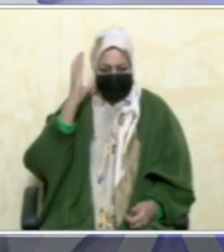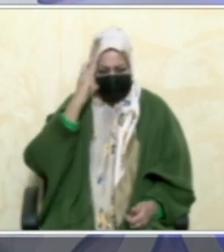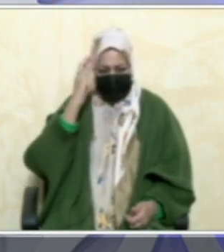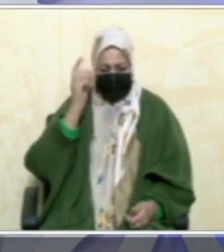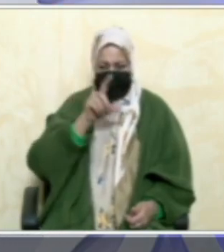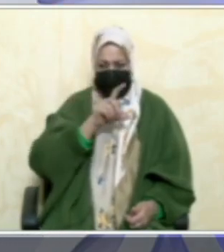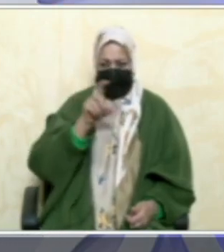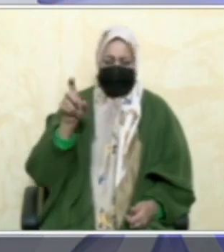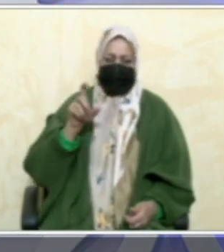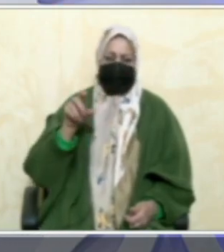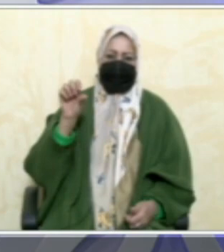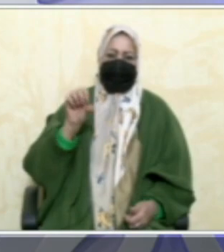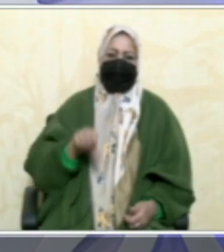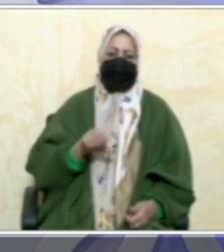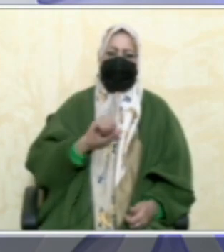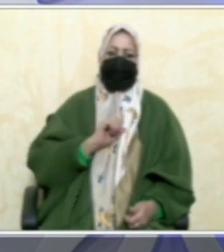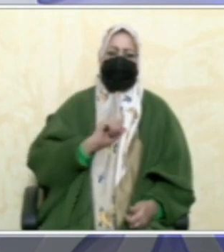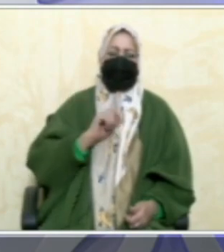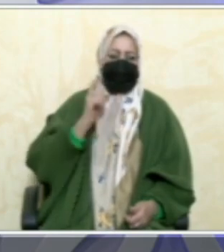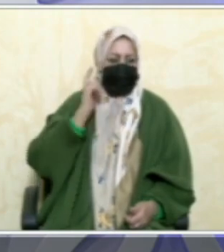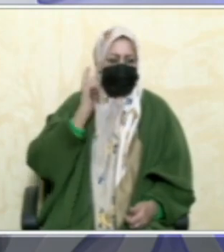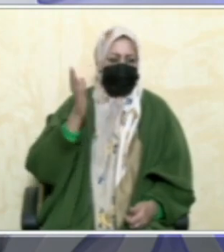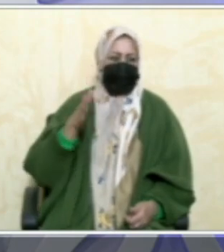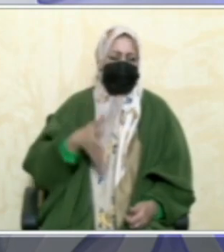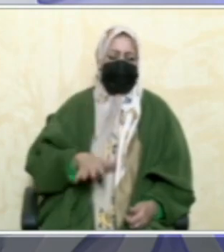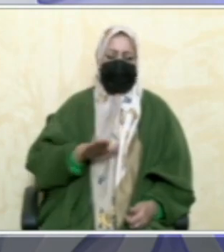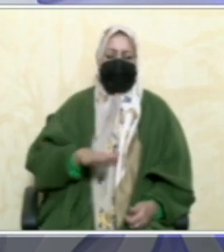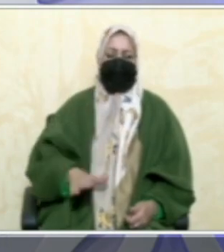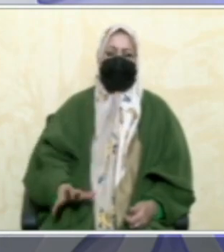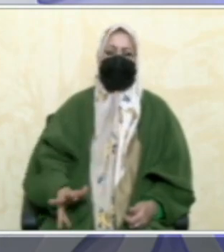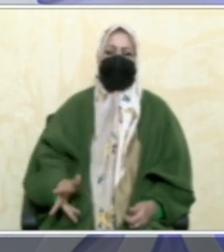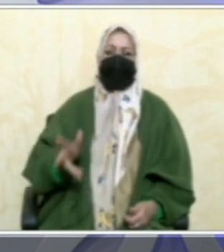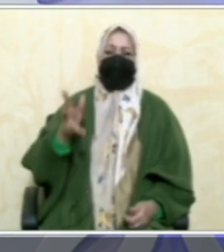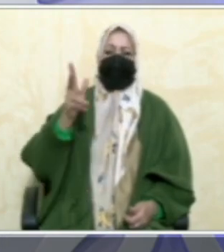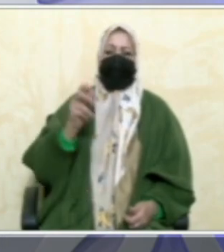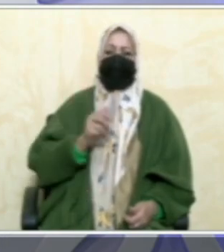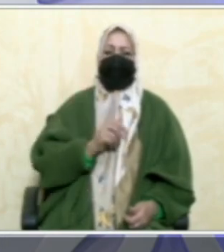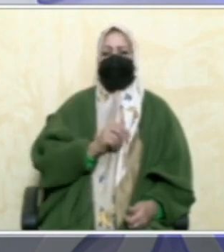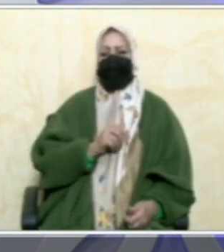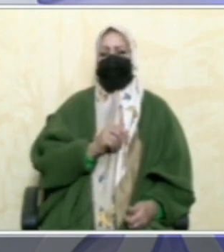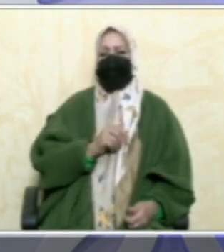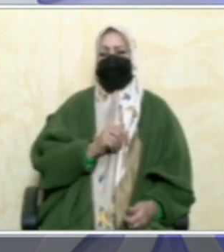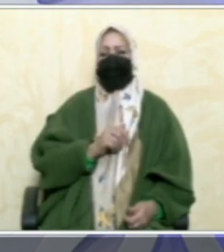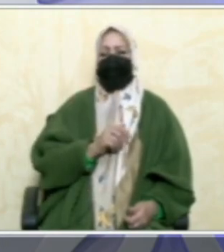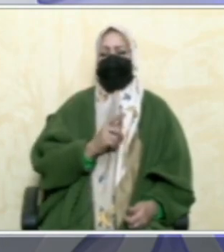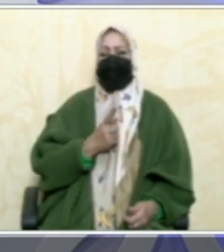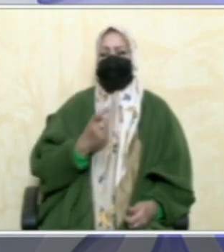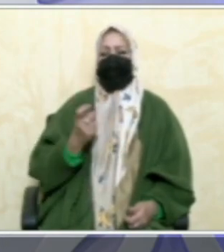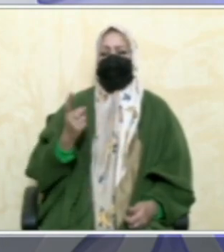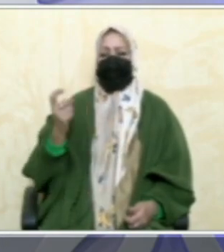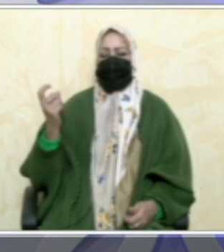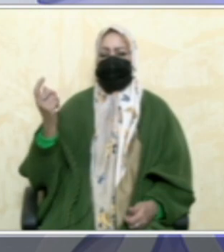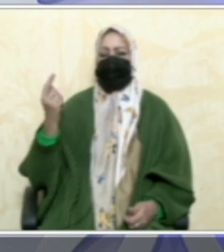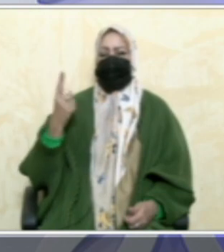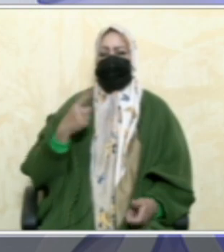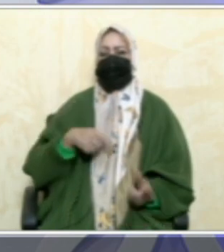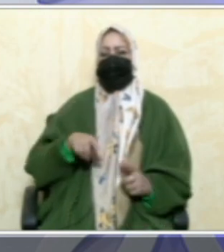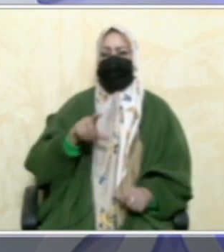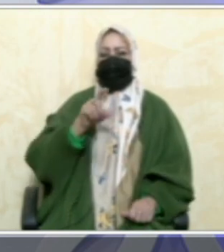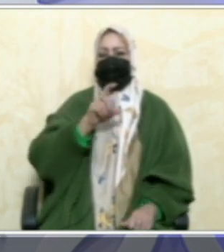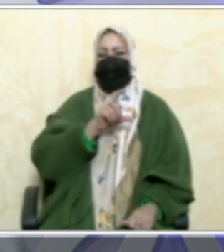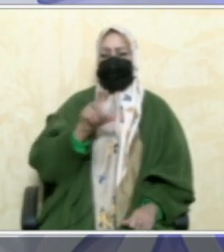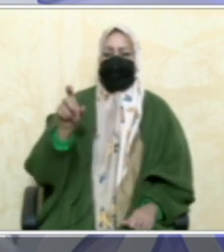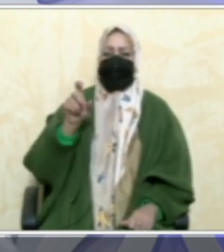لا ماشي هو من هو صغير. مئات يعني وألاف من المسلمين بهذه الطريقة. فهذه